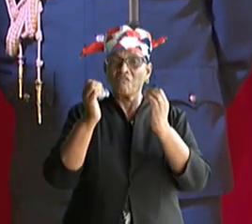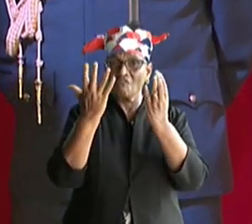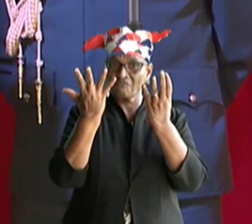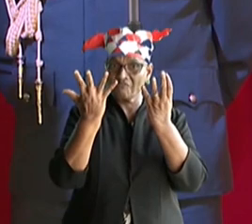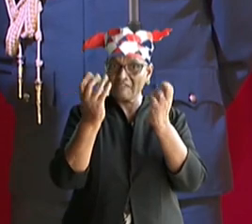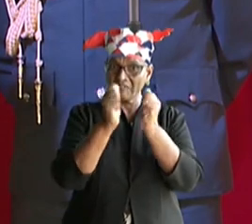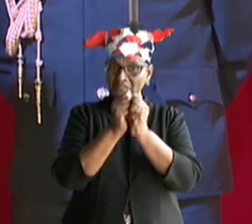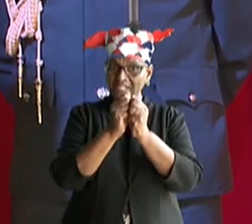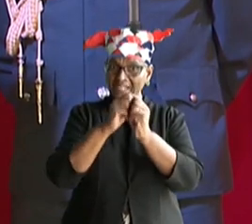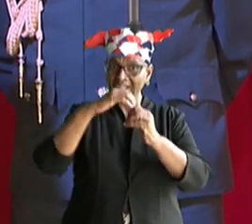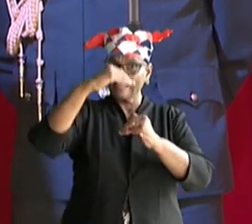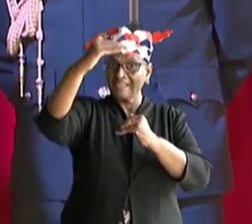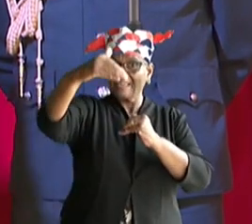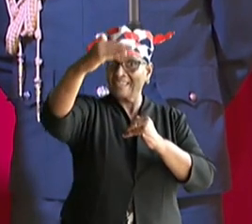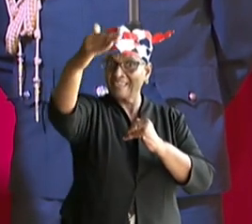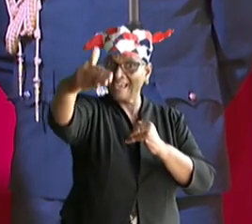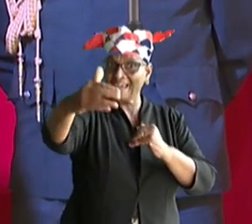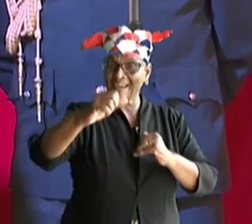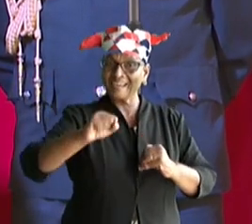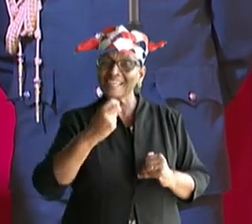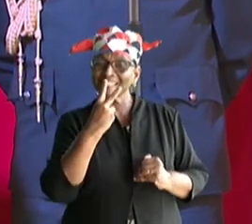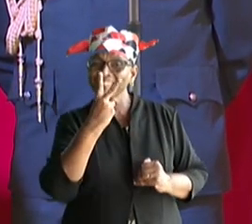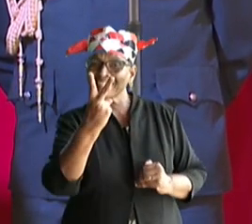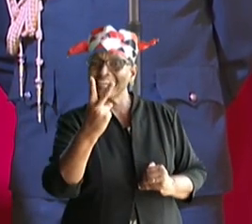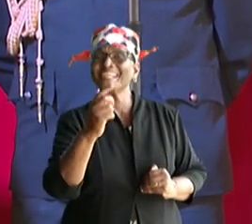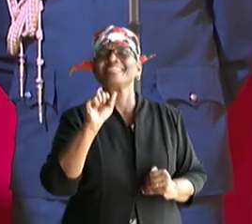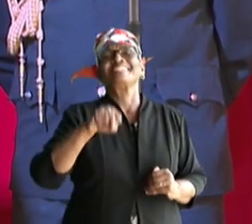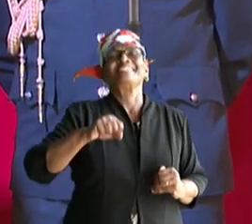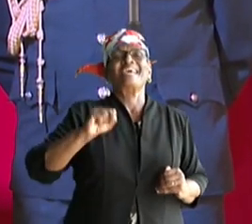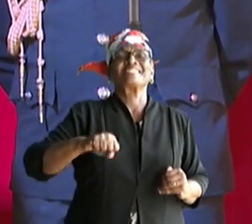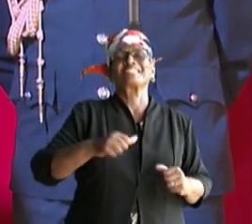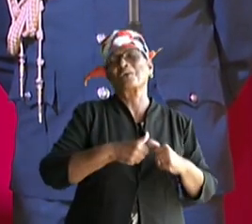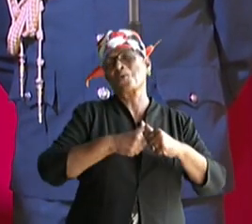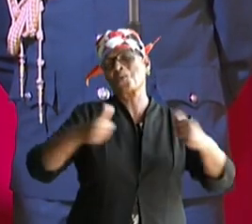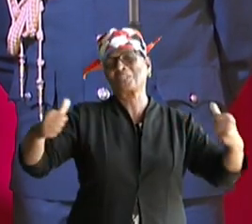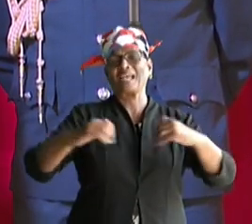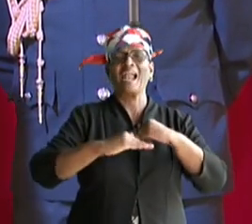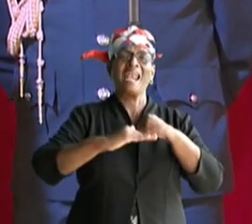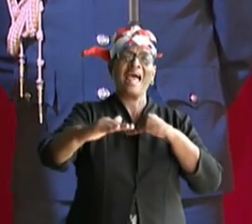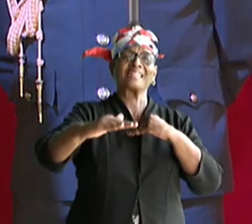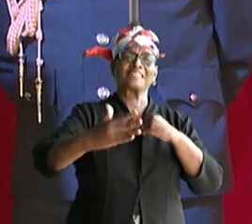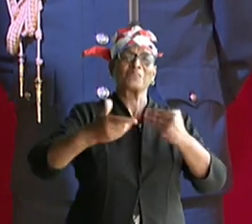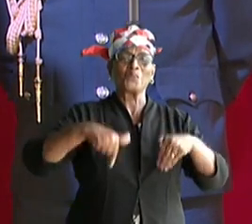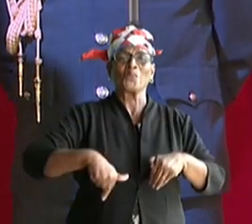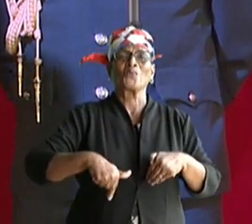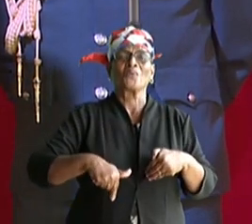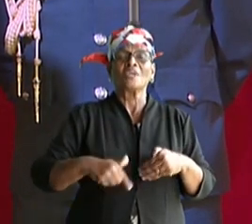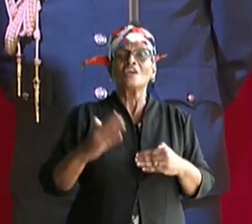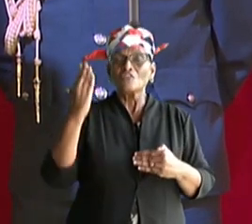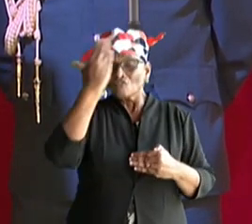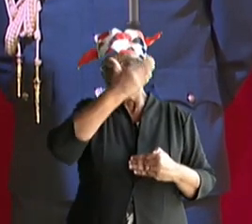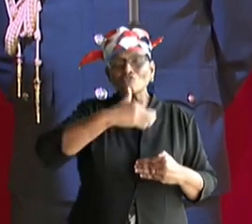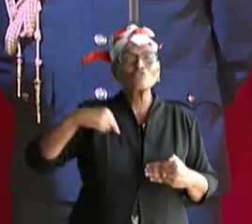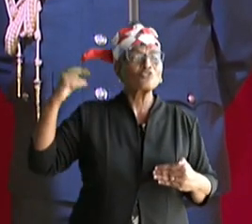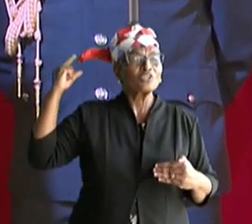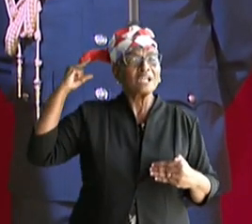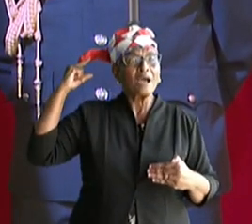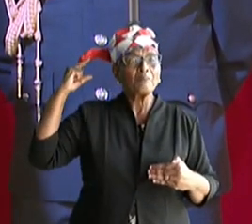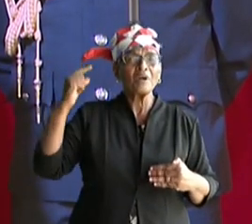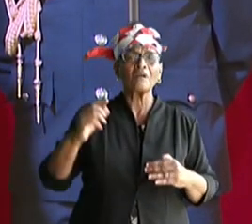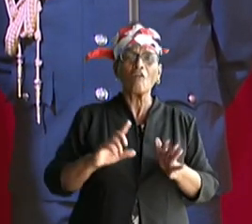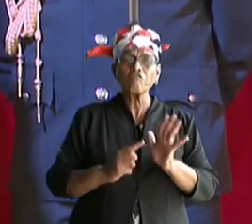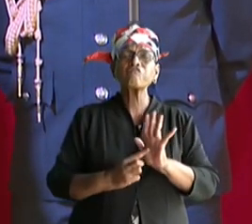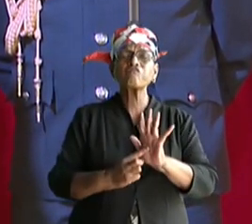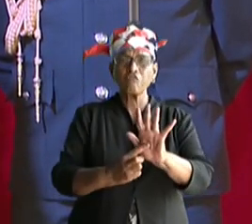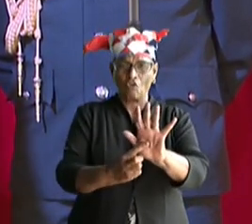kan zeggen: ai, de maceta kondreboom. Een Suriname dat een voorbeeld